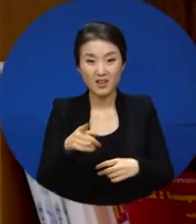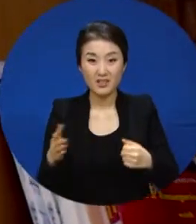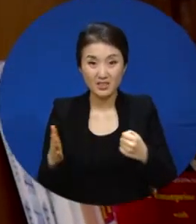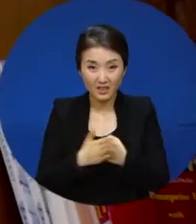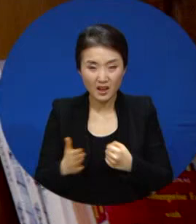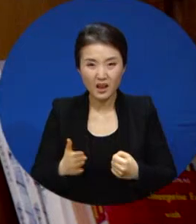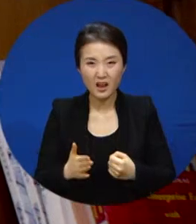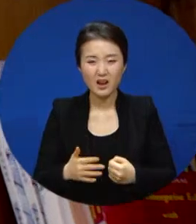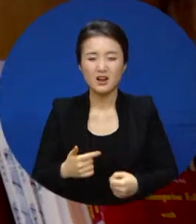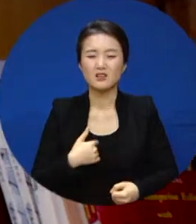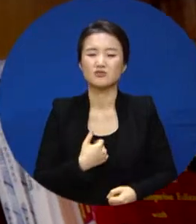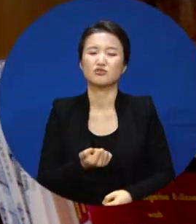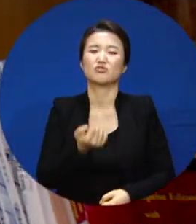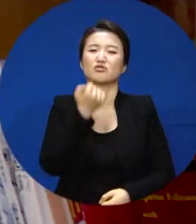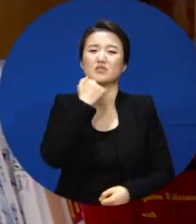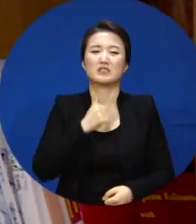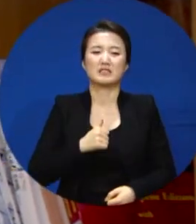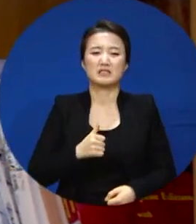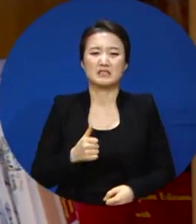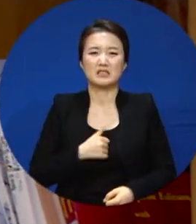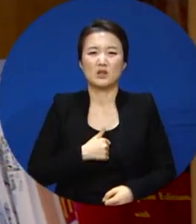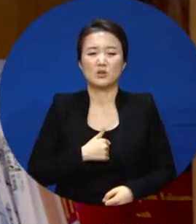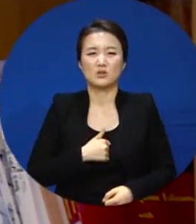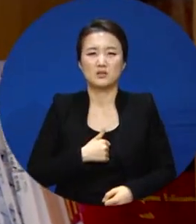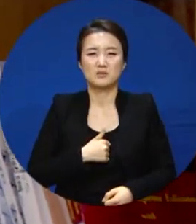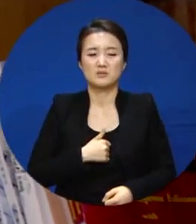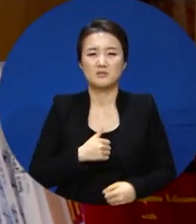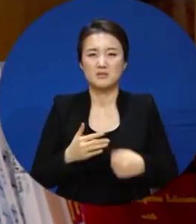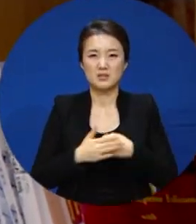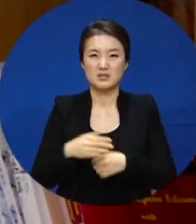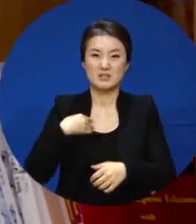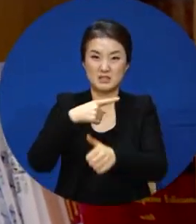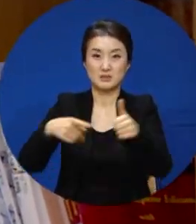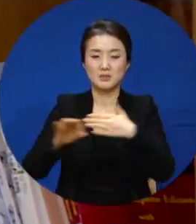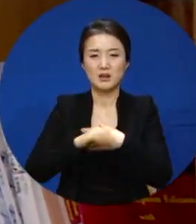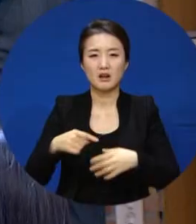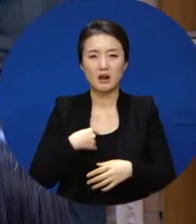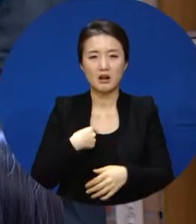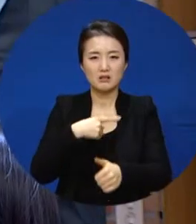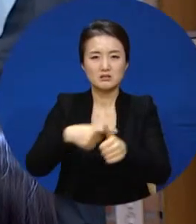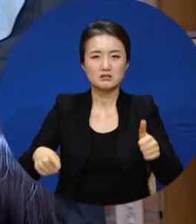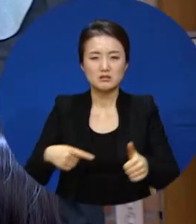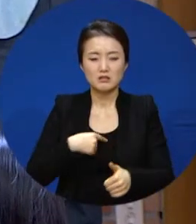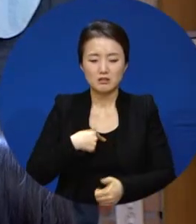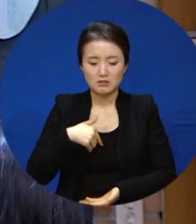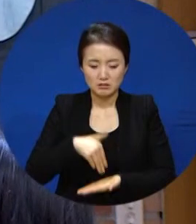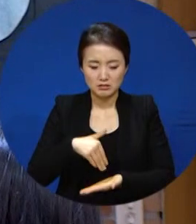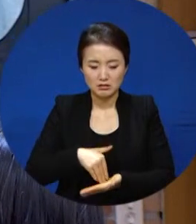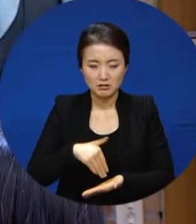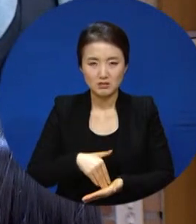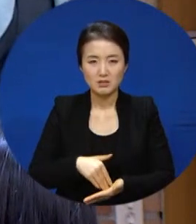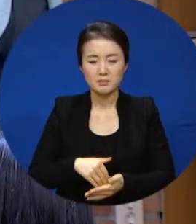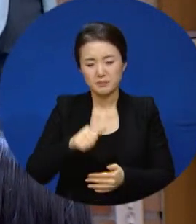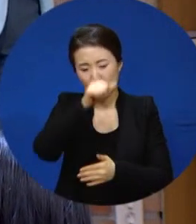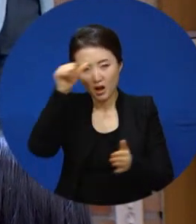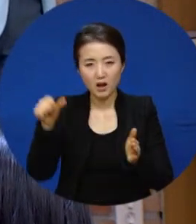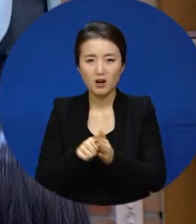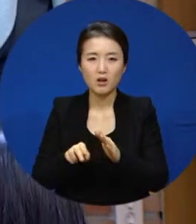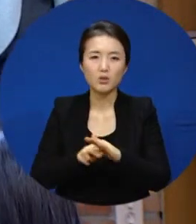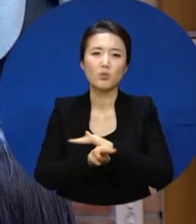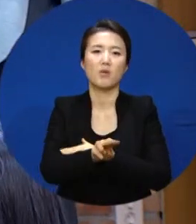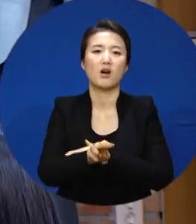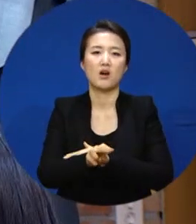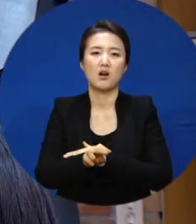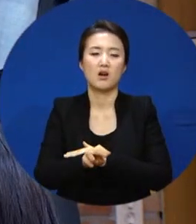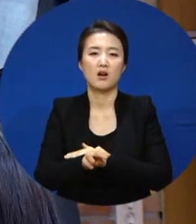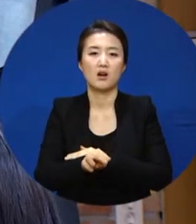를 죽였다면 나는 평생 살인자로 도망 타인이 색감 했겠지 근데 내가 더 를 안 죽이는 방법은 하나밖에 없었어요